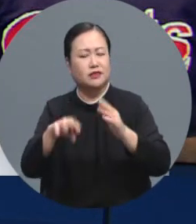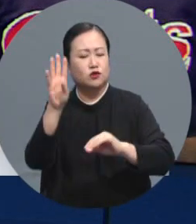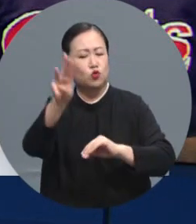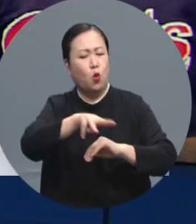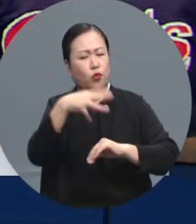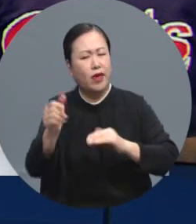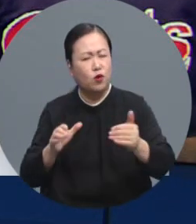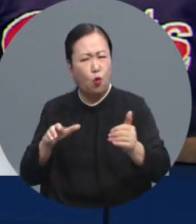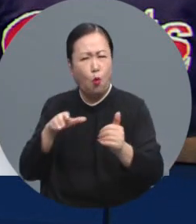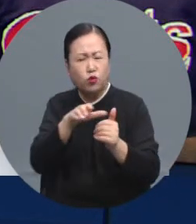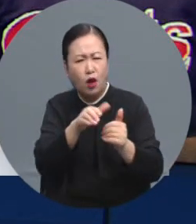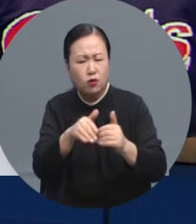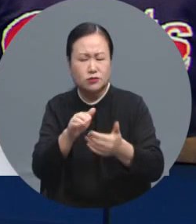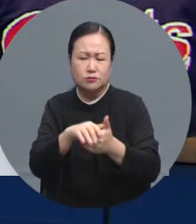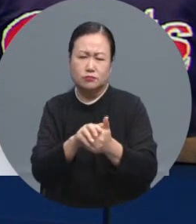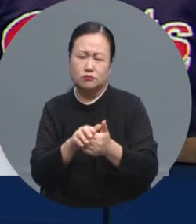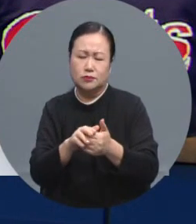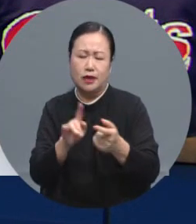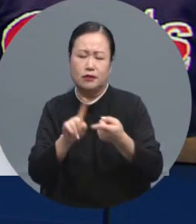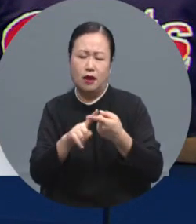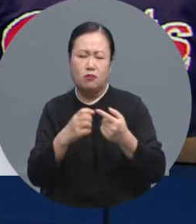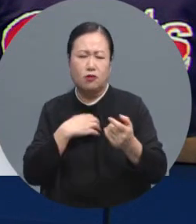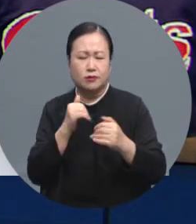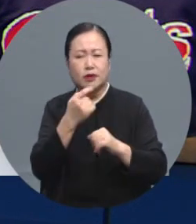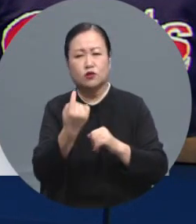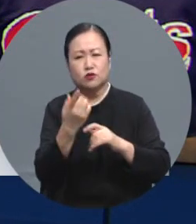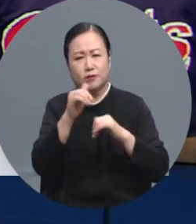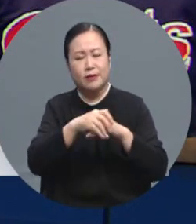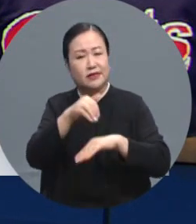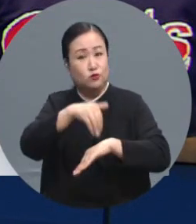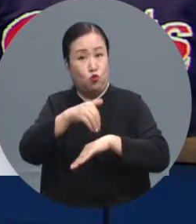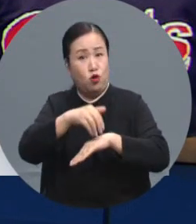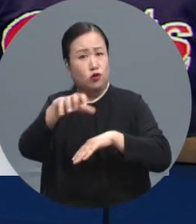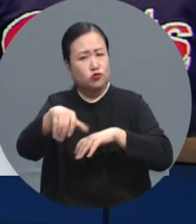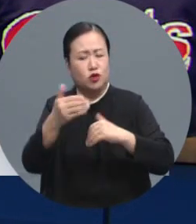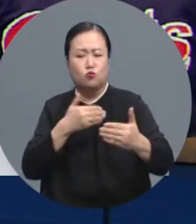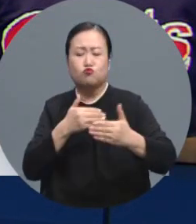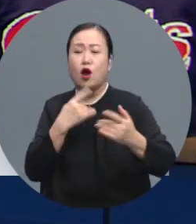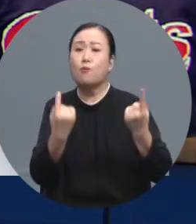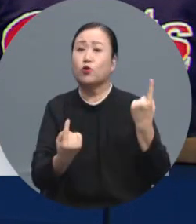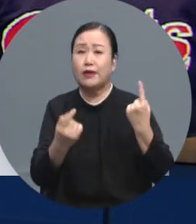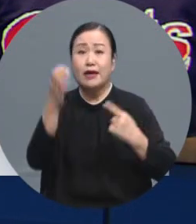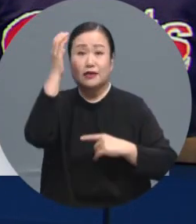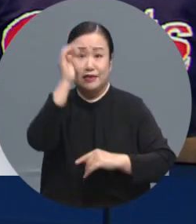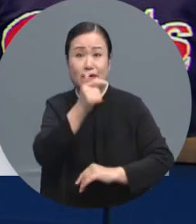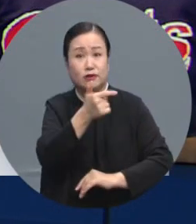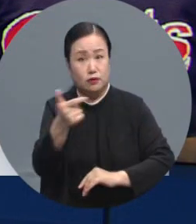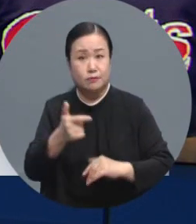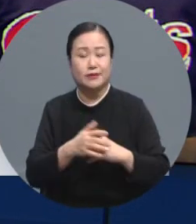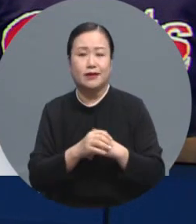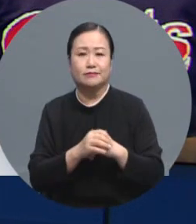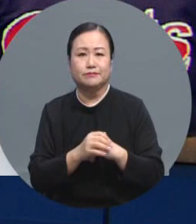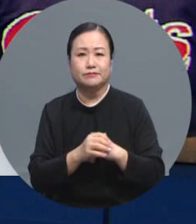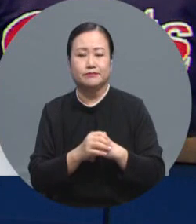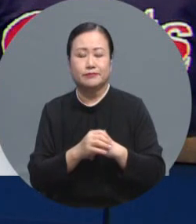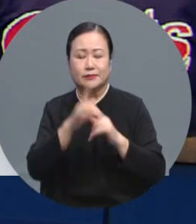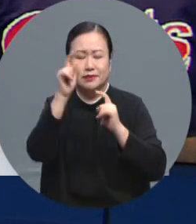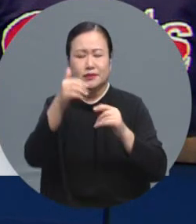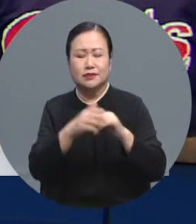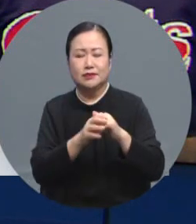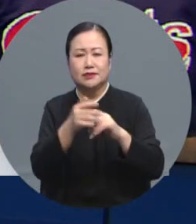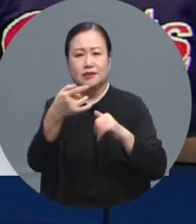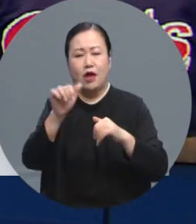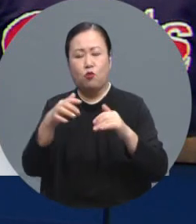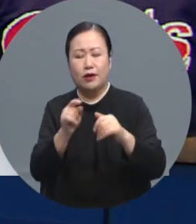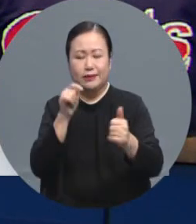롯데의 공격력에 대한 우려가 높지만 스프링 캠프엔 예상 외로 불안감보단 기대감이 더 큽니다. 이대호가